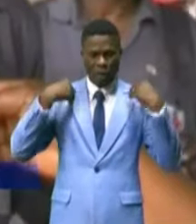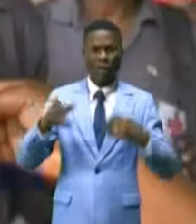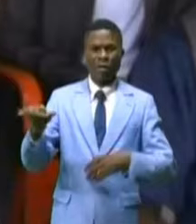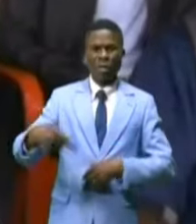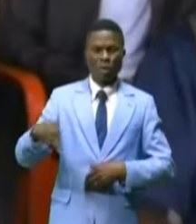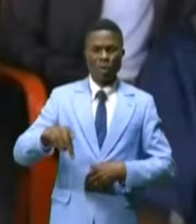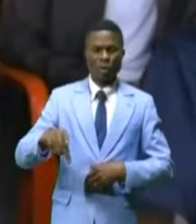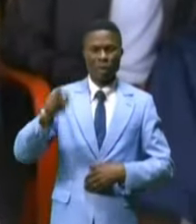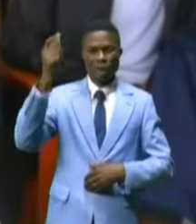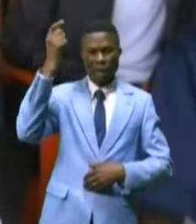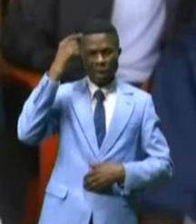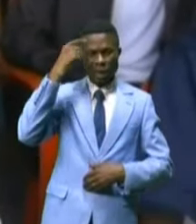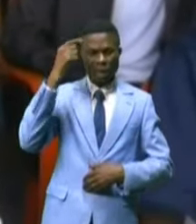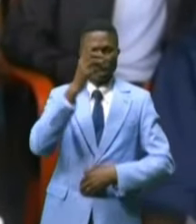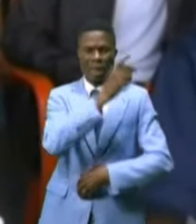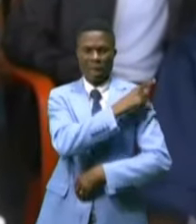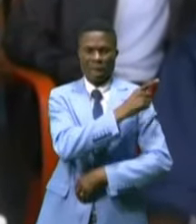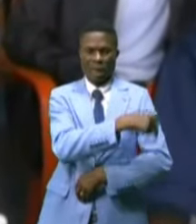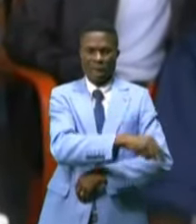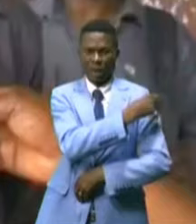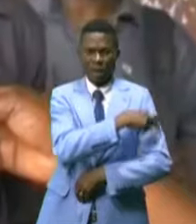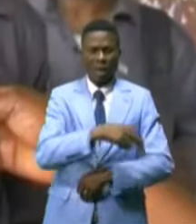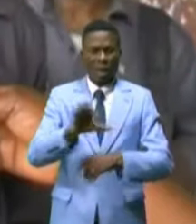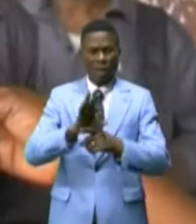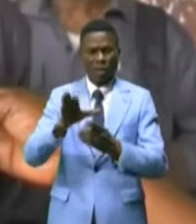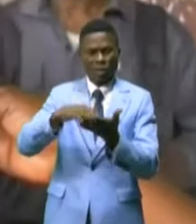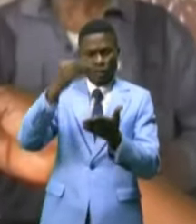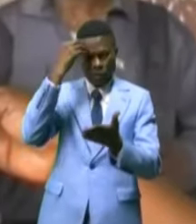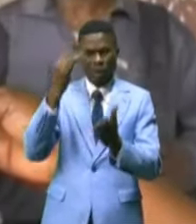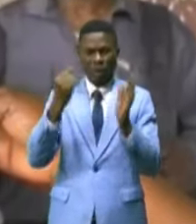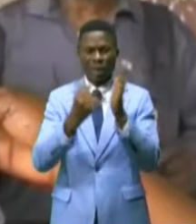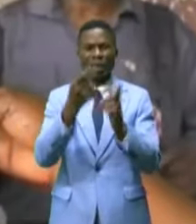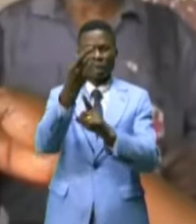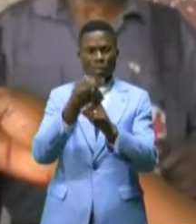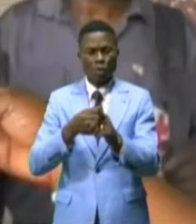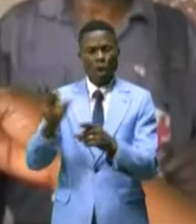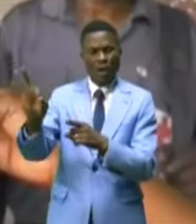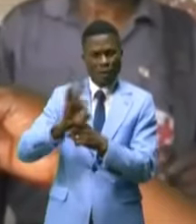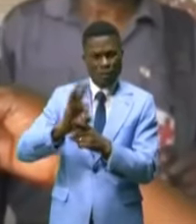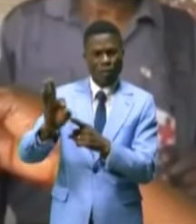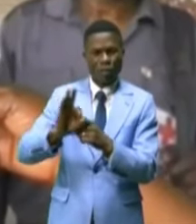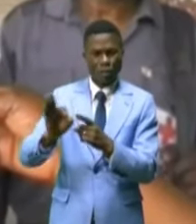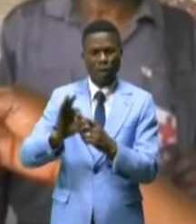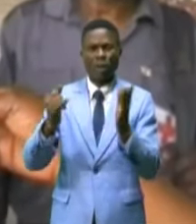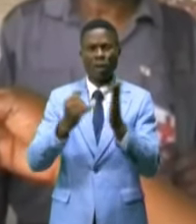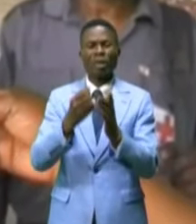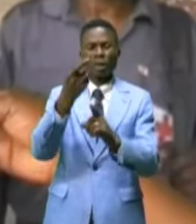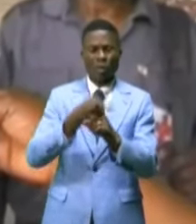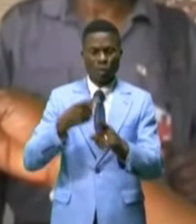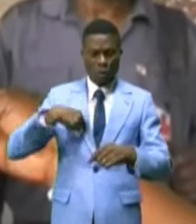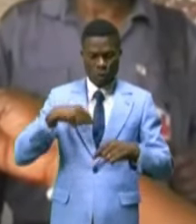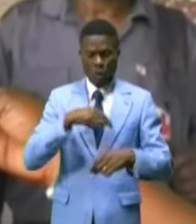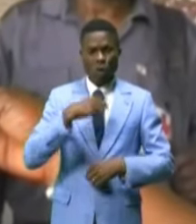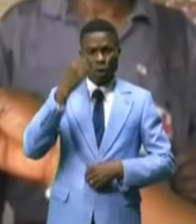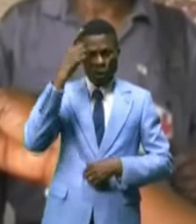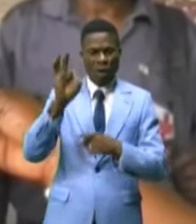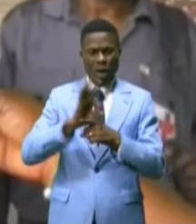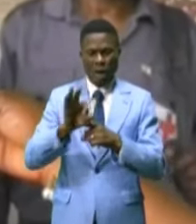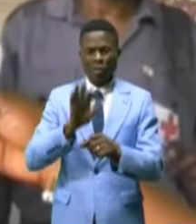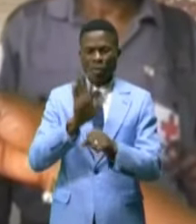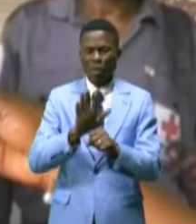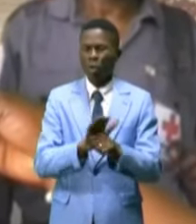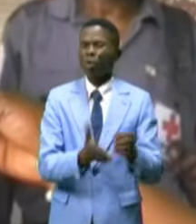Croix-Rouge, ainsi que la collaboration que nous avons eue pendant 6 mois de formation. Et aujourd'hui, nous avons compris que la formation était